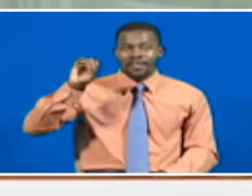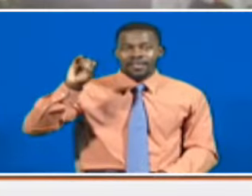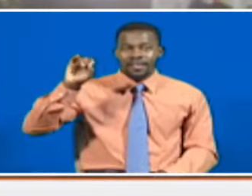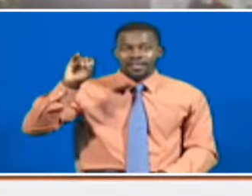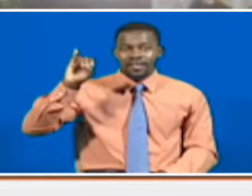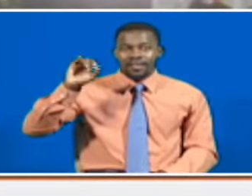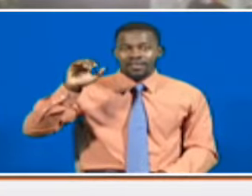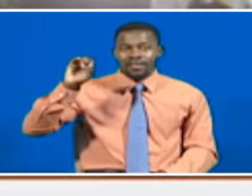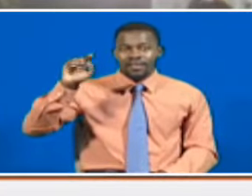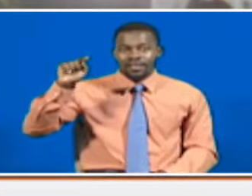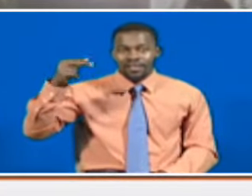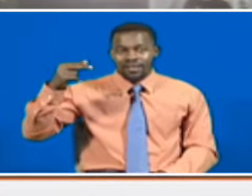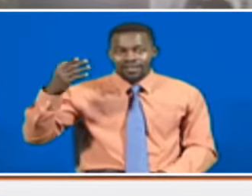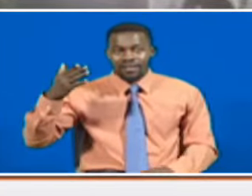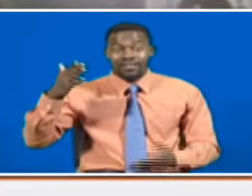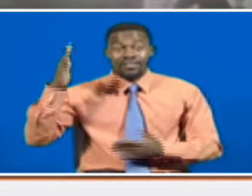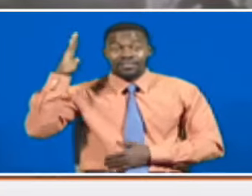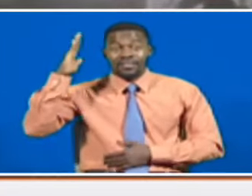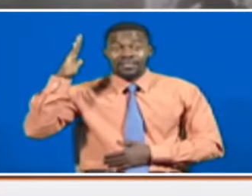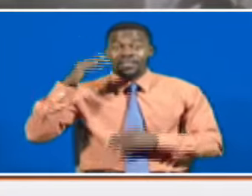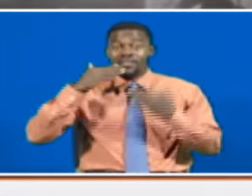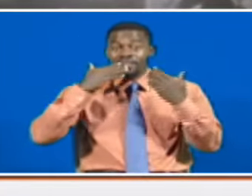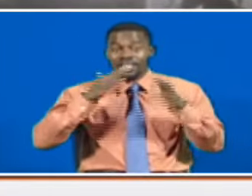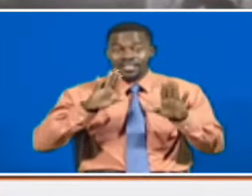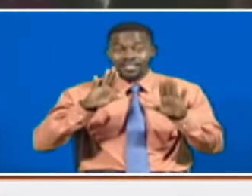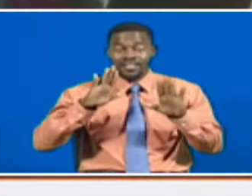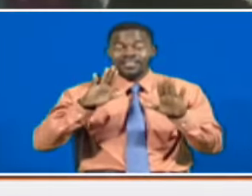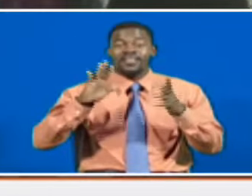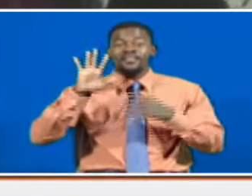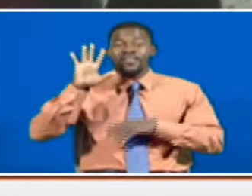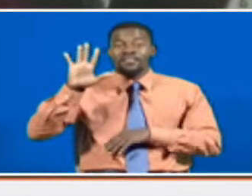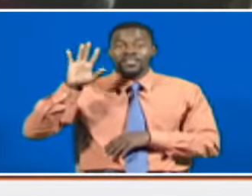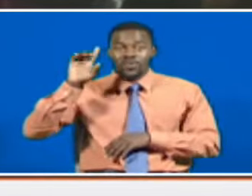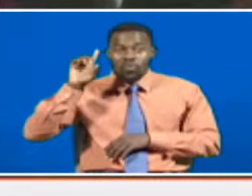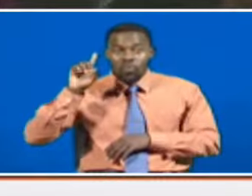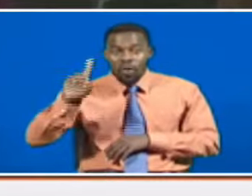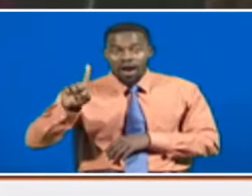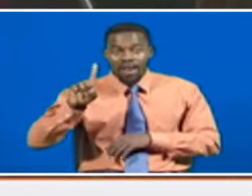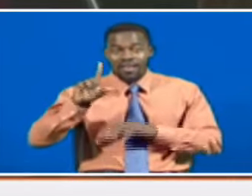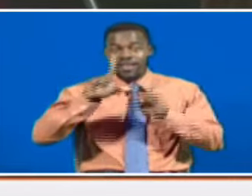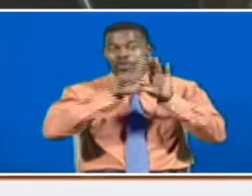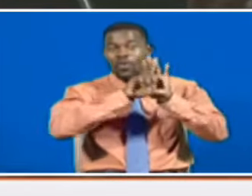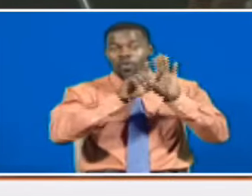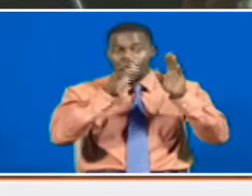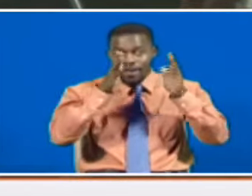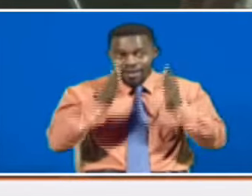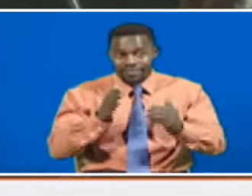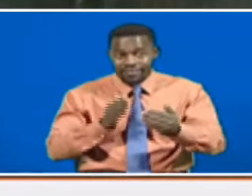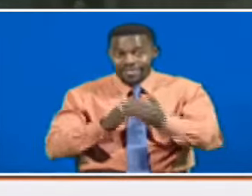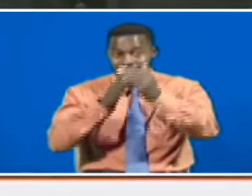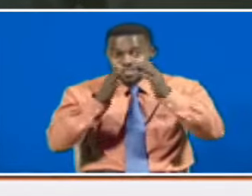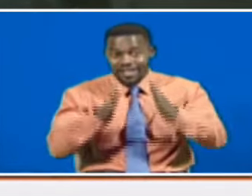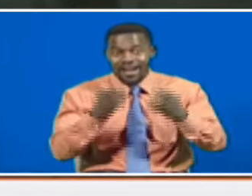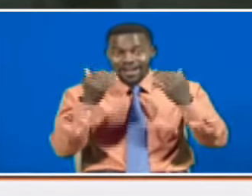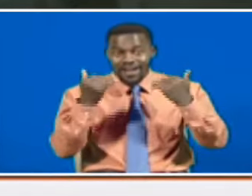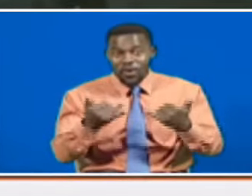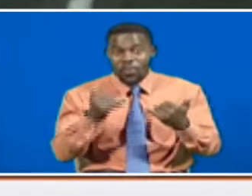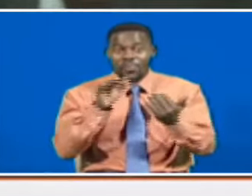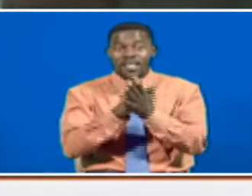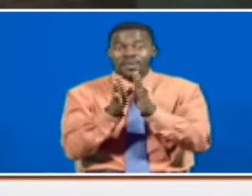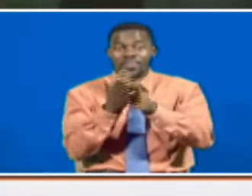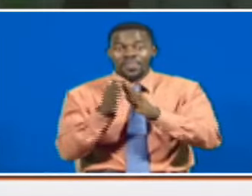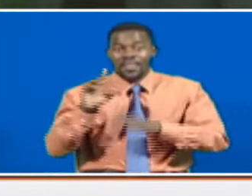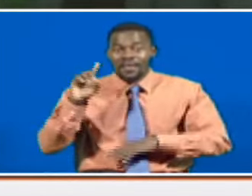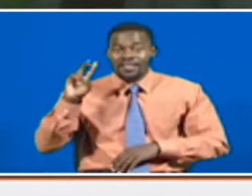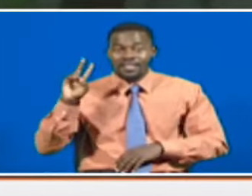Faith Adhiambo ameapishwa kama rais wa 51 wa baraza la mawakili nchini LSK, akiweka historia kama wakili wa kike